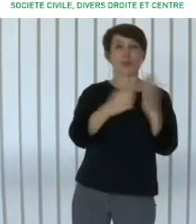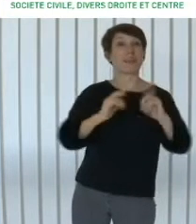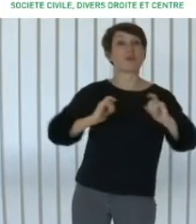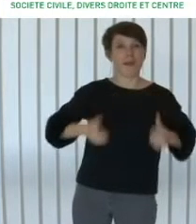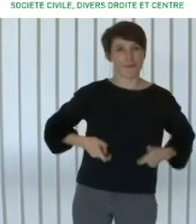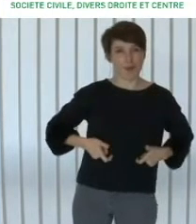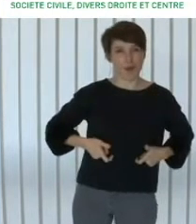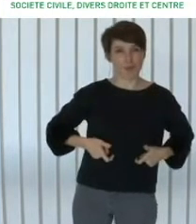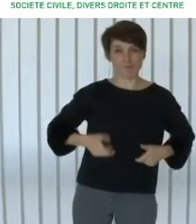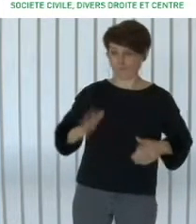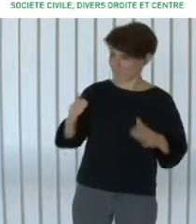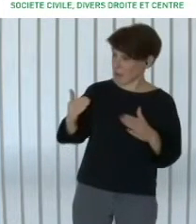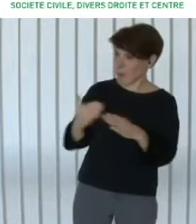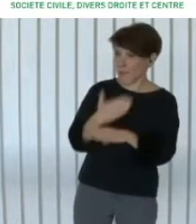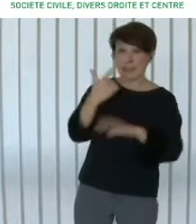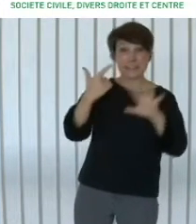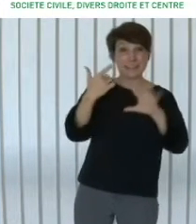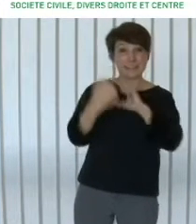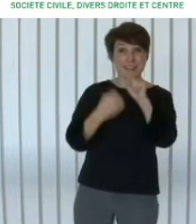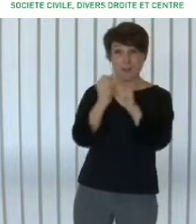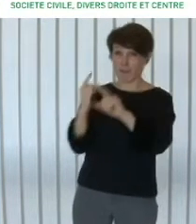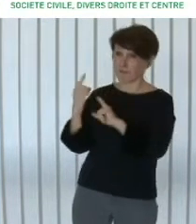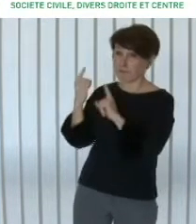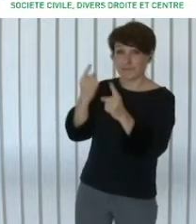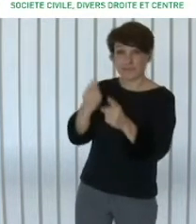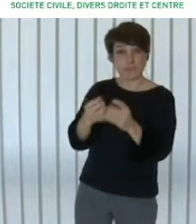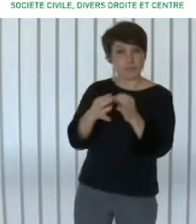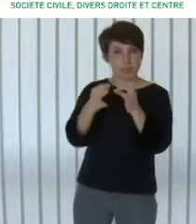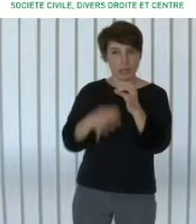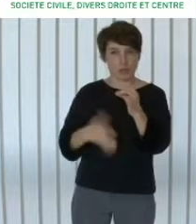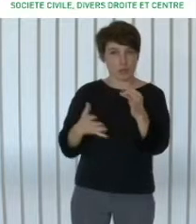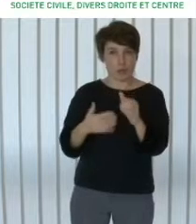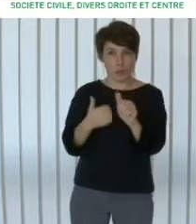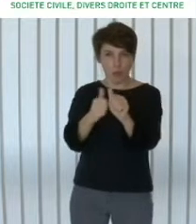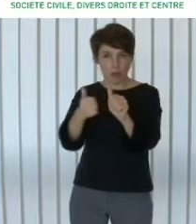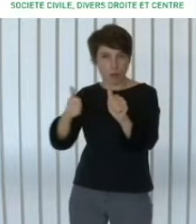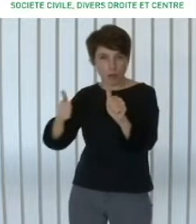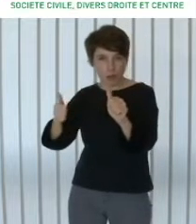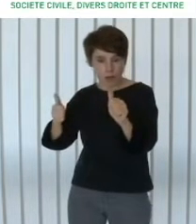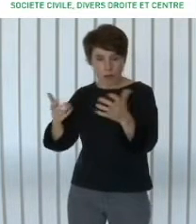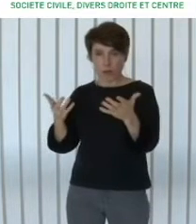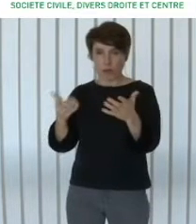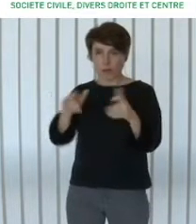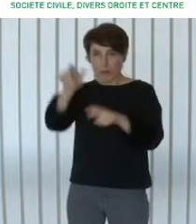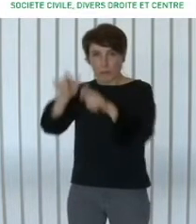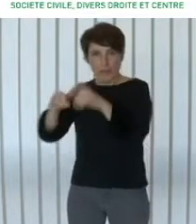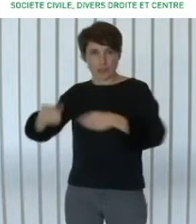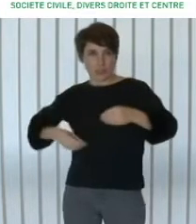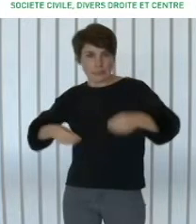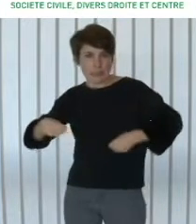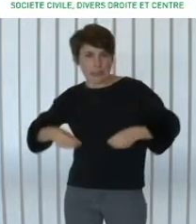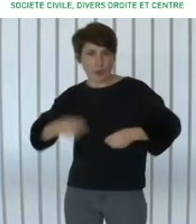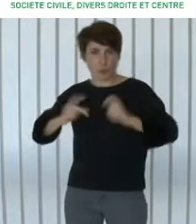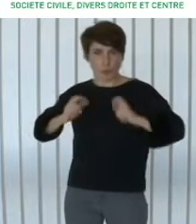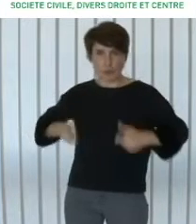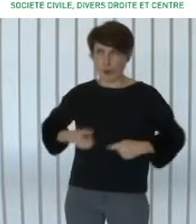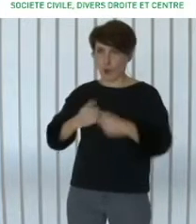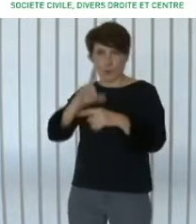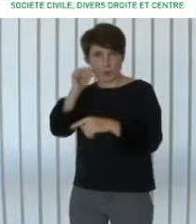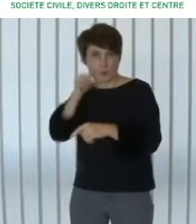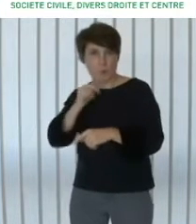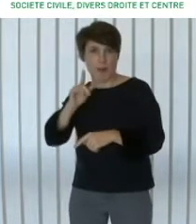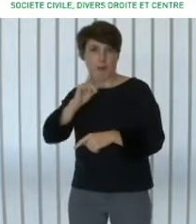est-il? Les retards et les problèmes s'accumulent. Les enseignants, directeurs et parents d'élèves expriment unanimement